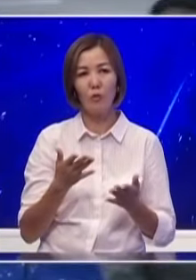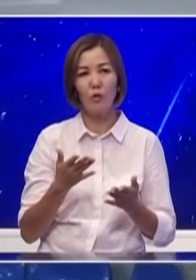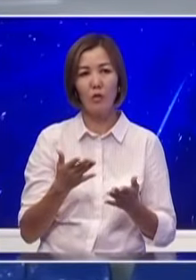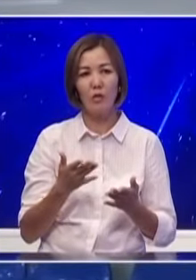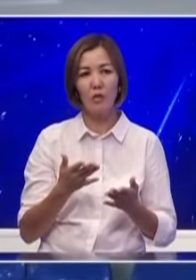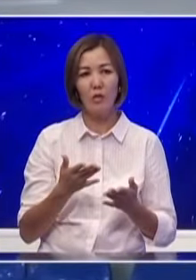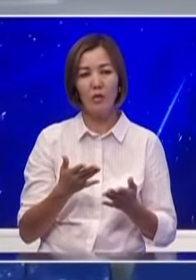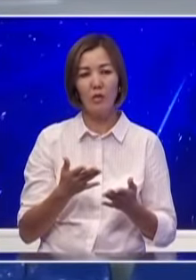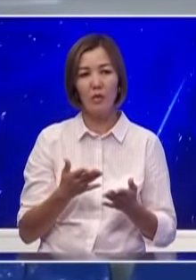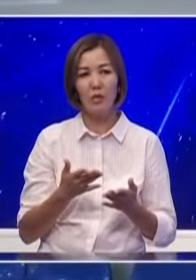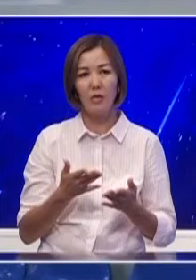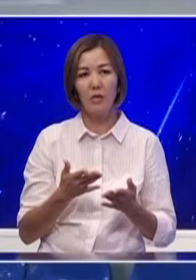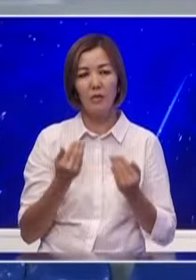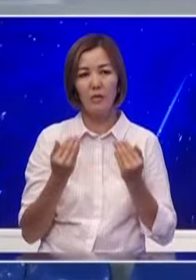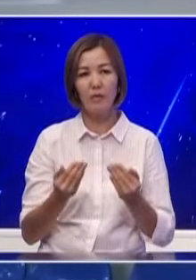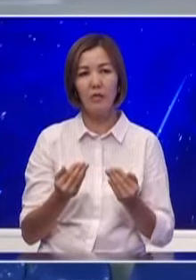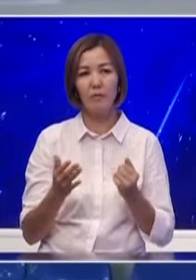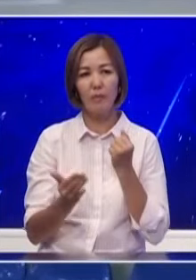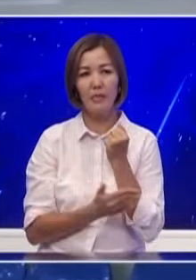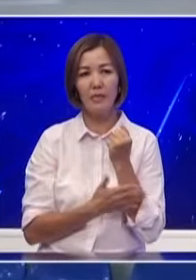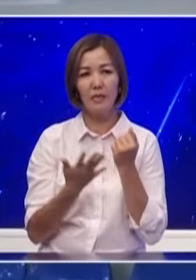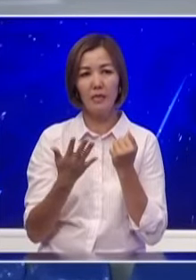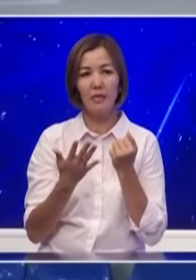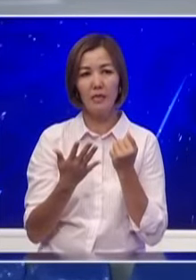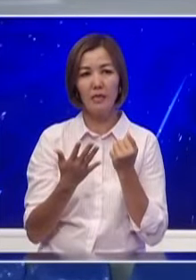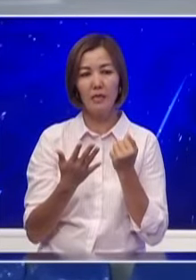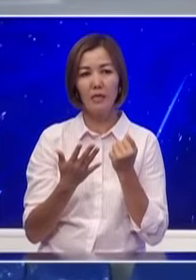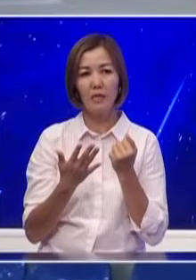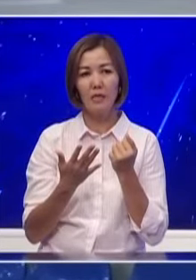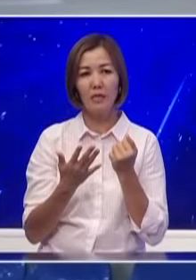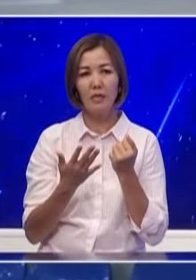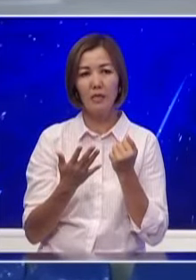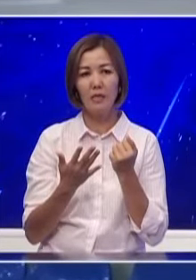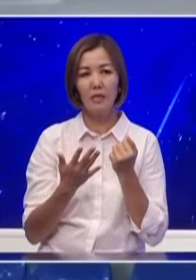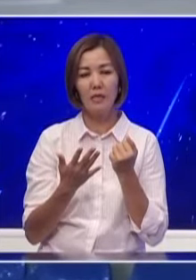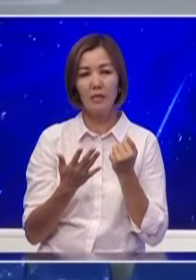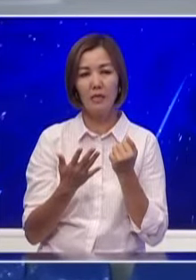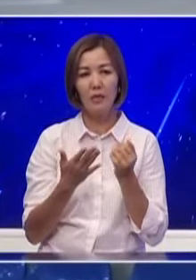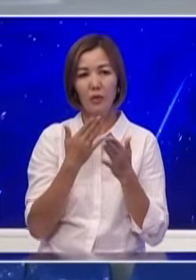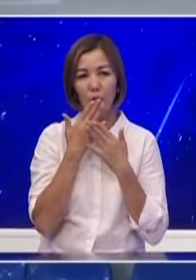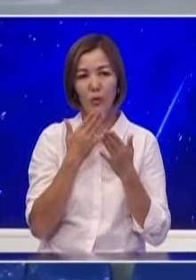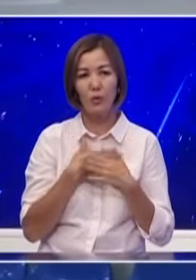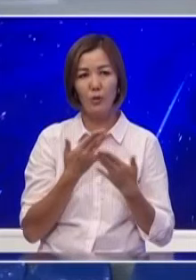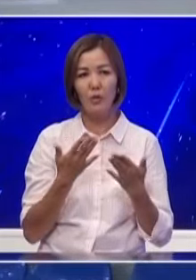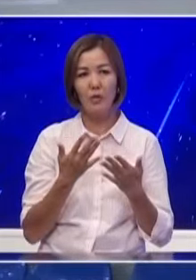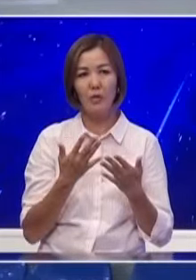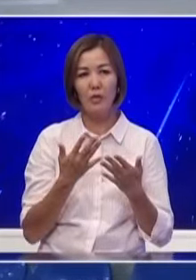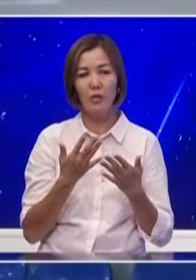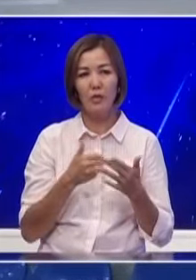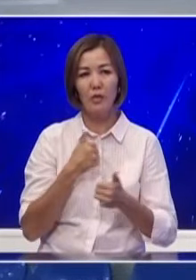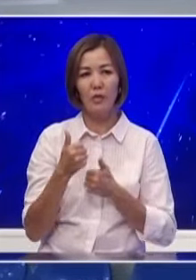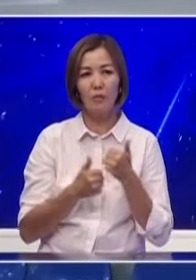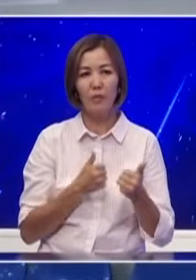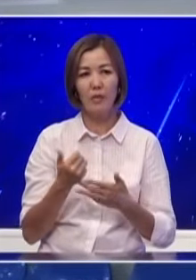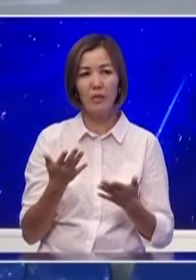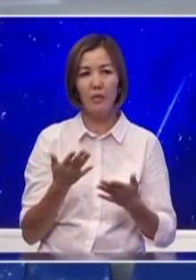СОБРе работаю с 2016 года и по сей день. Мои достижения – это серебряный призер чемпионата мира по